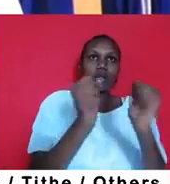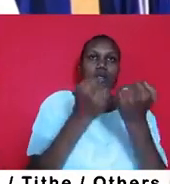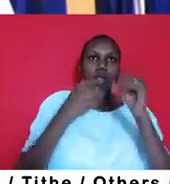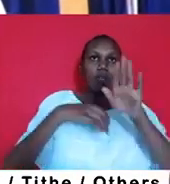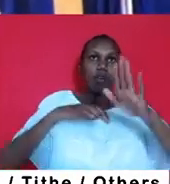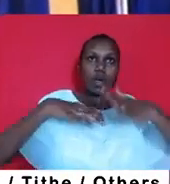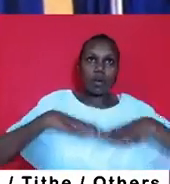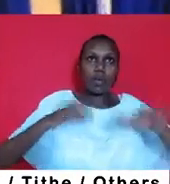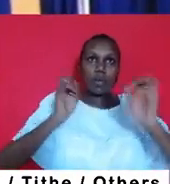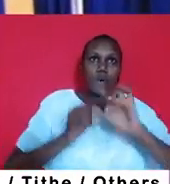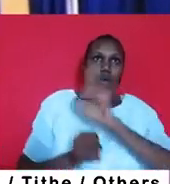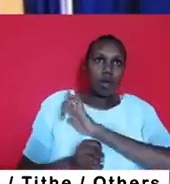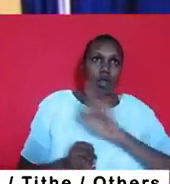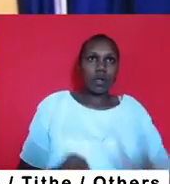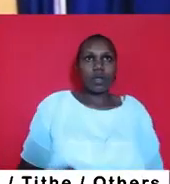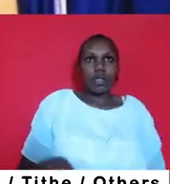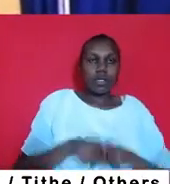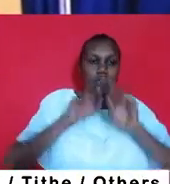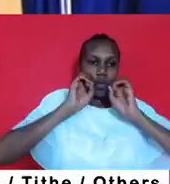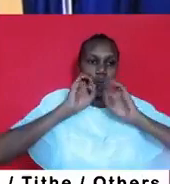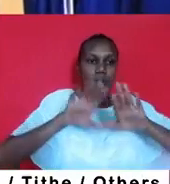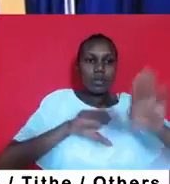Uwaokoe watu wako, ee Bwana.